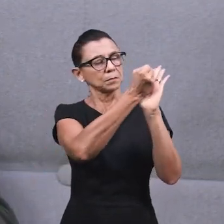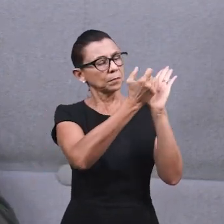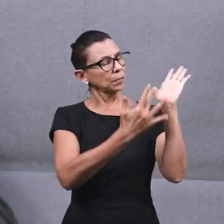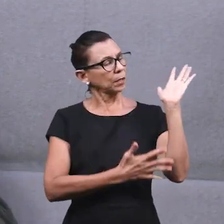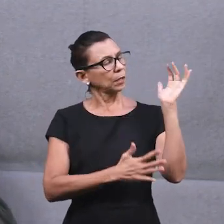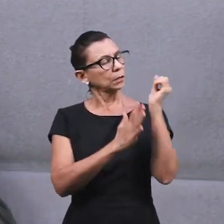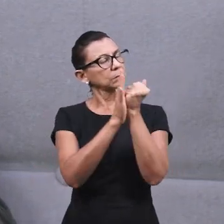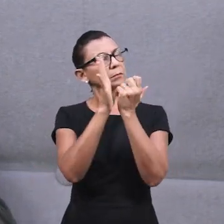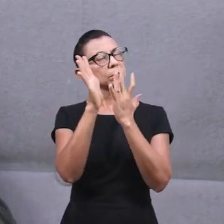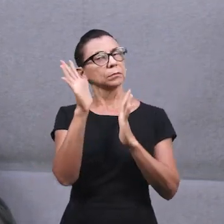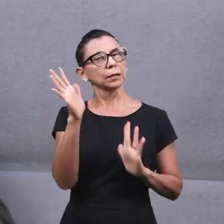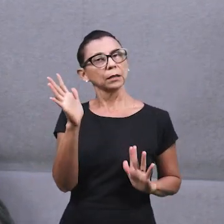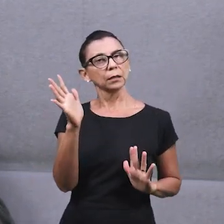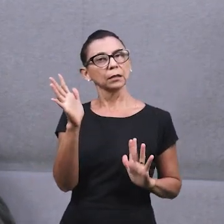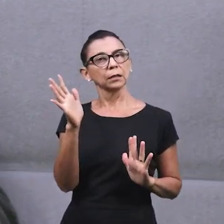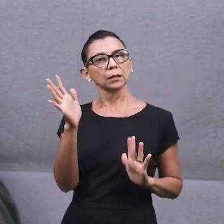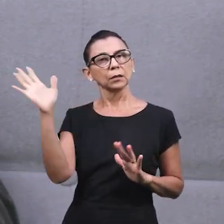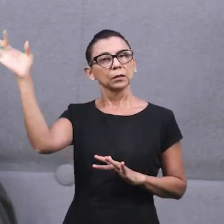que Jésus a versée,